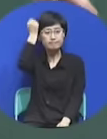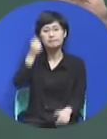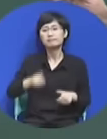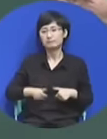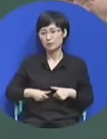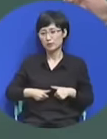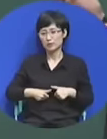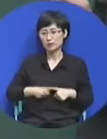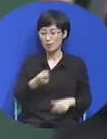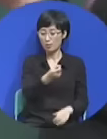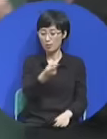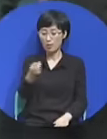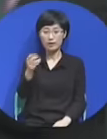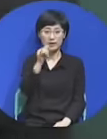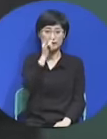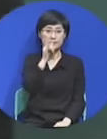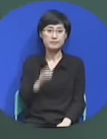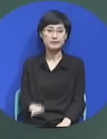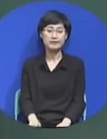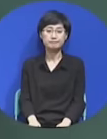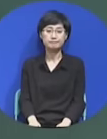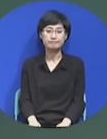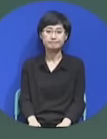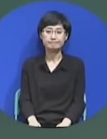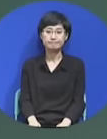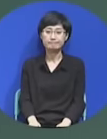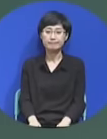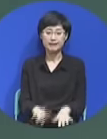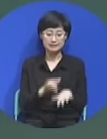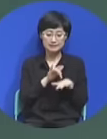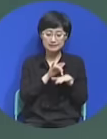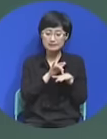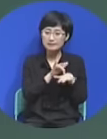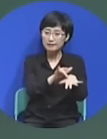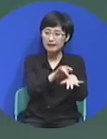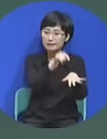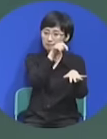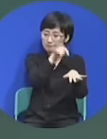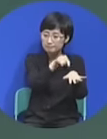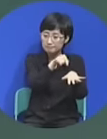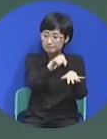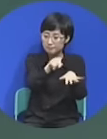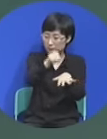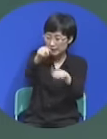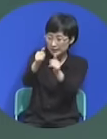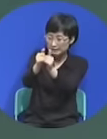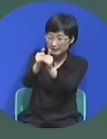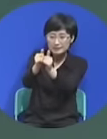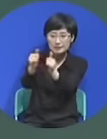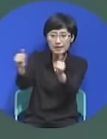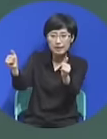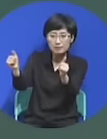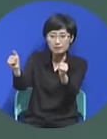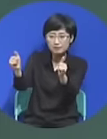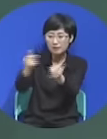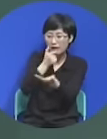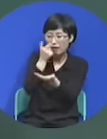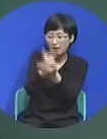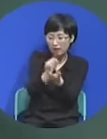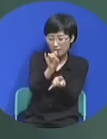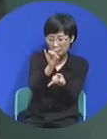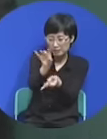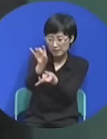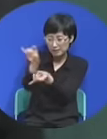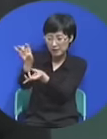이사단이인간을속이는데전부이육신적으로속이는겁니다